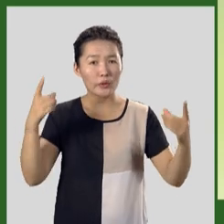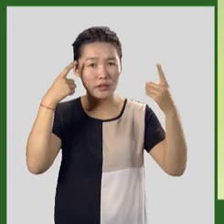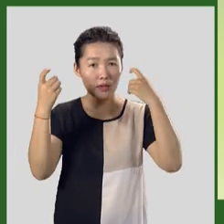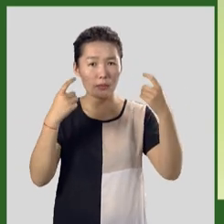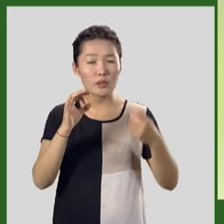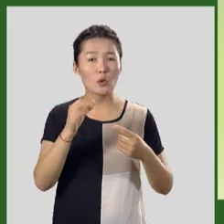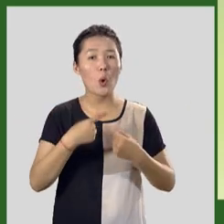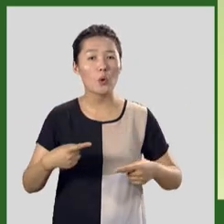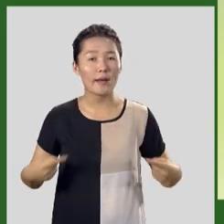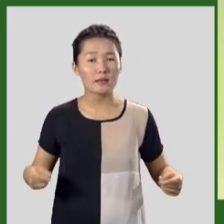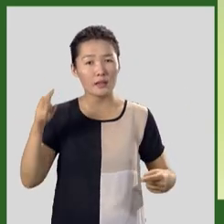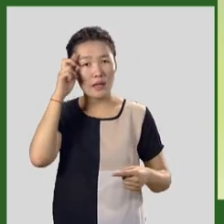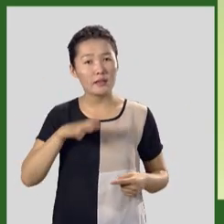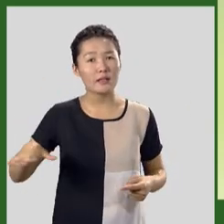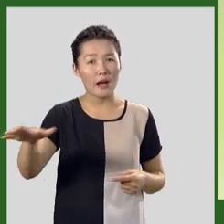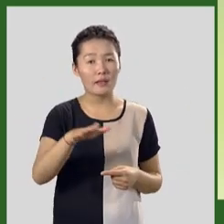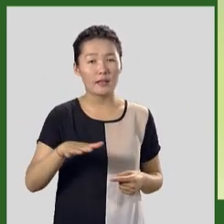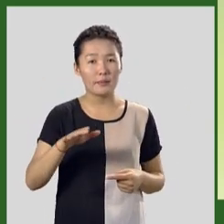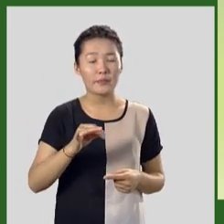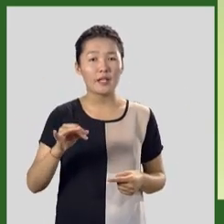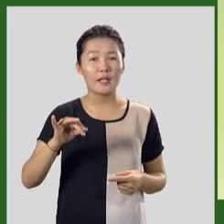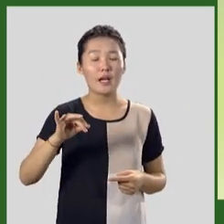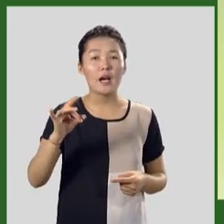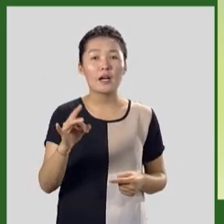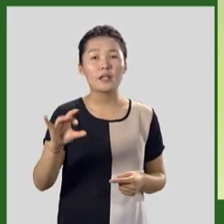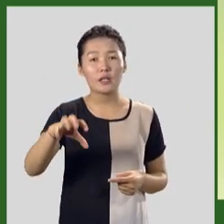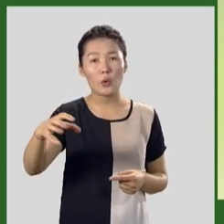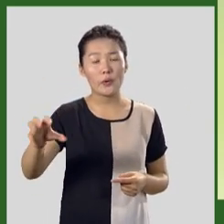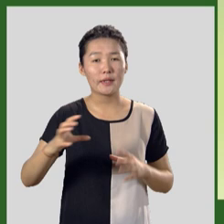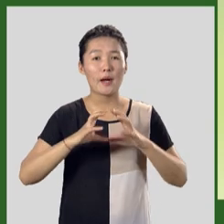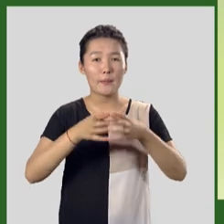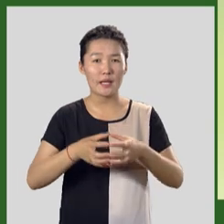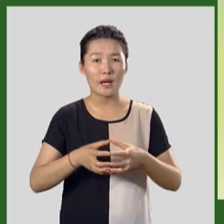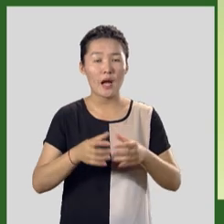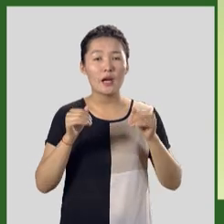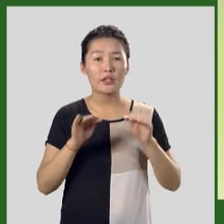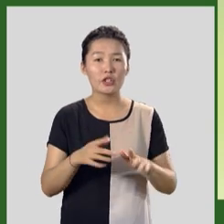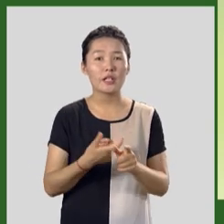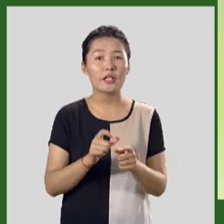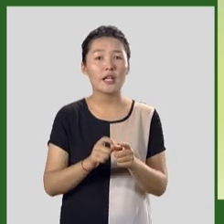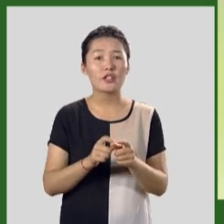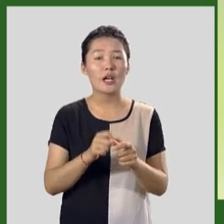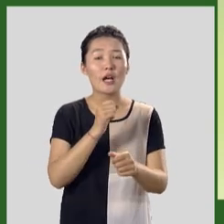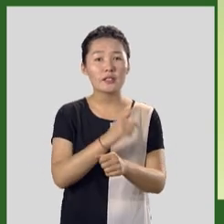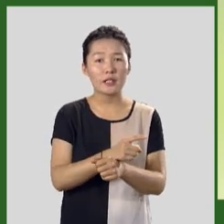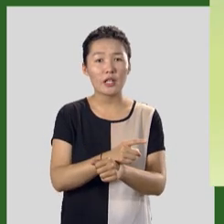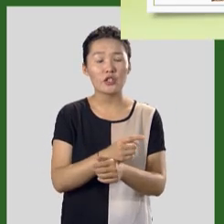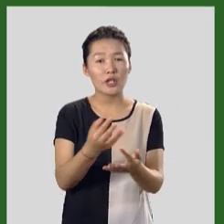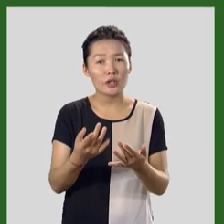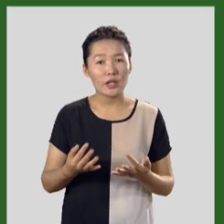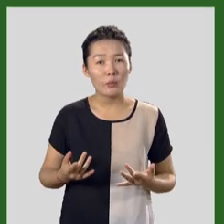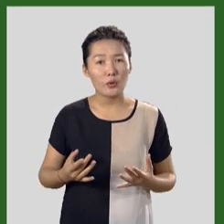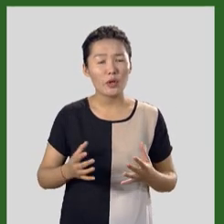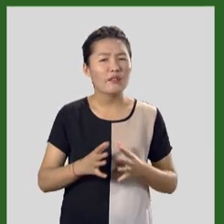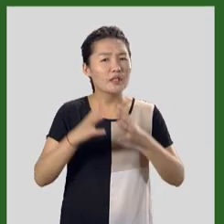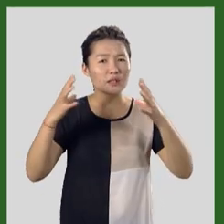разных странах и регионах мира. Решение этих задач требует всестороннего, комплексного